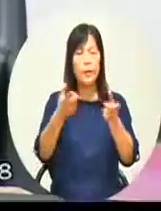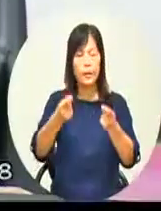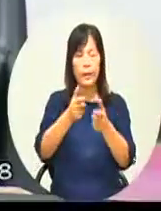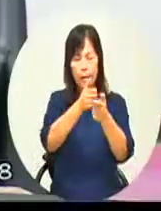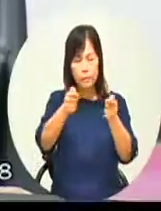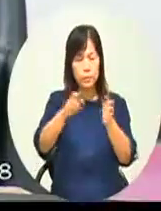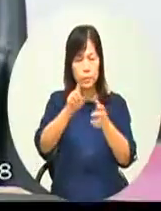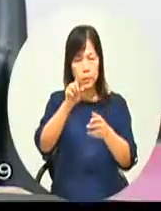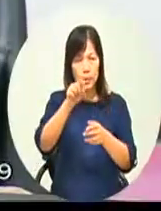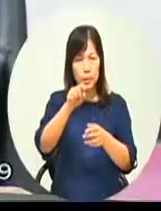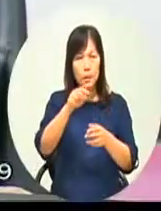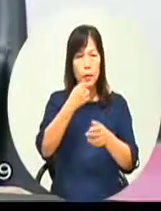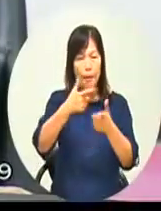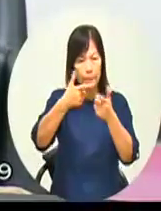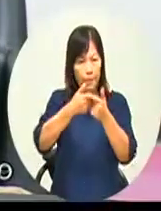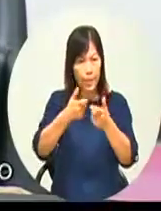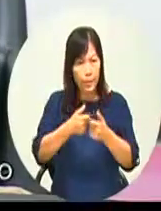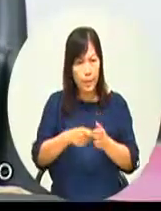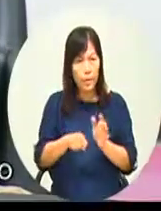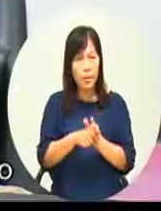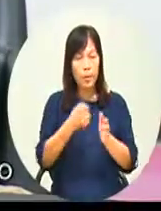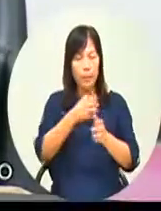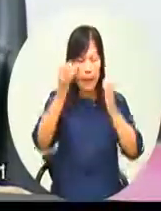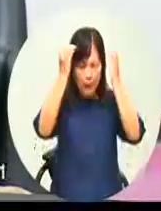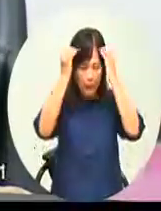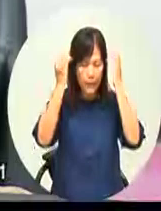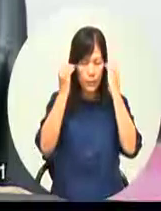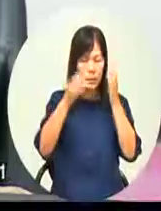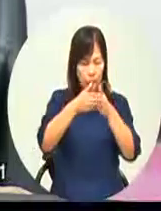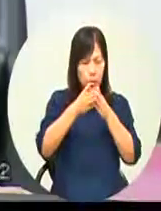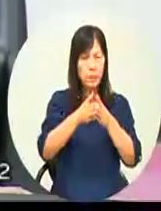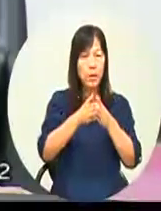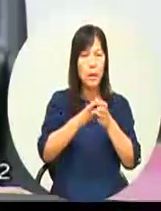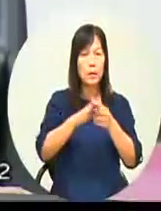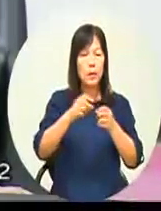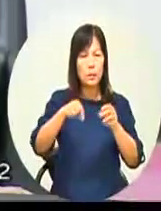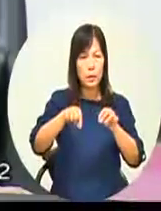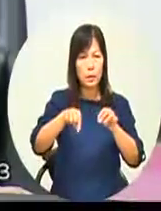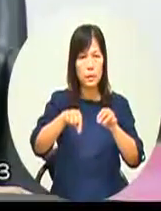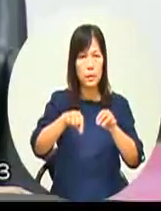那个为了因应我们这个南子区的需要，也在这个地方